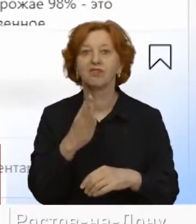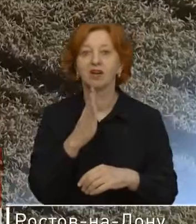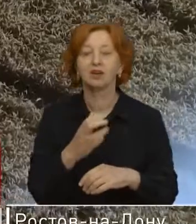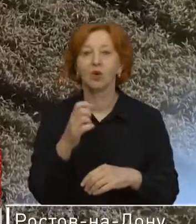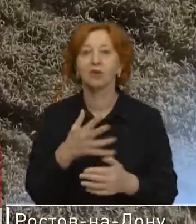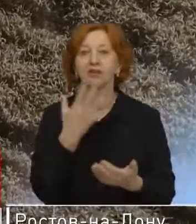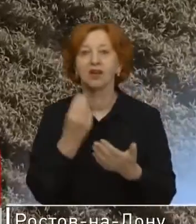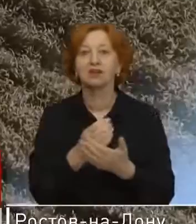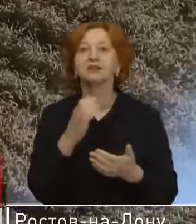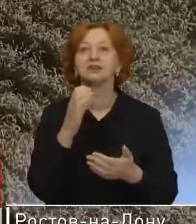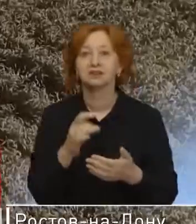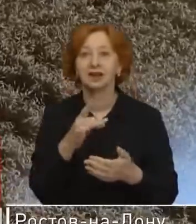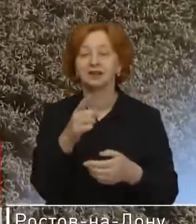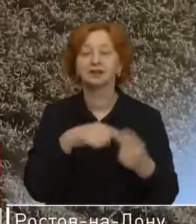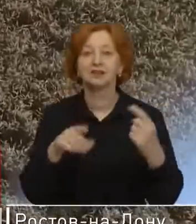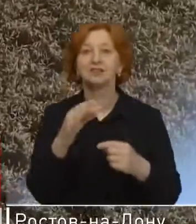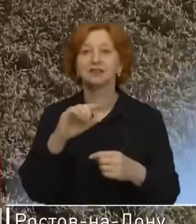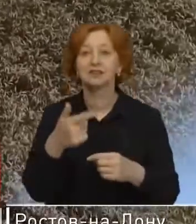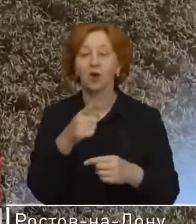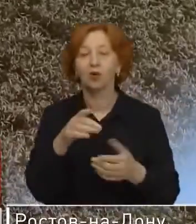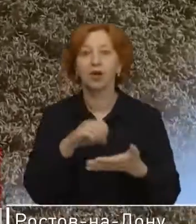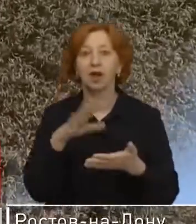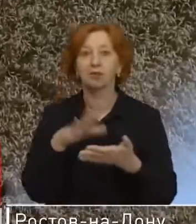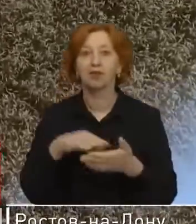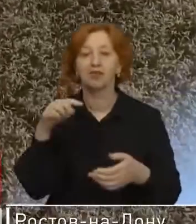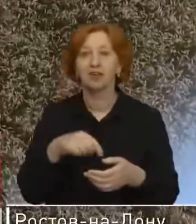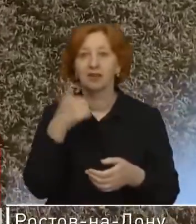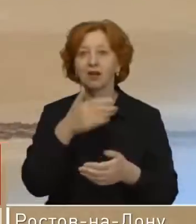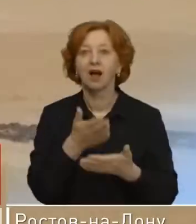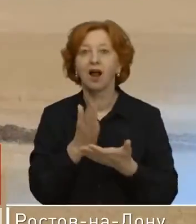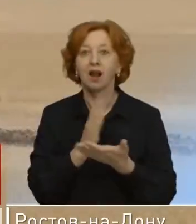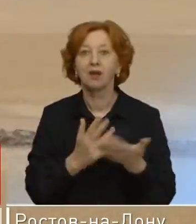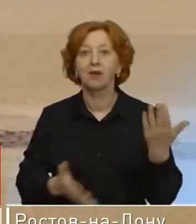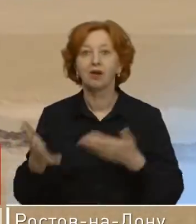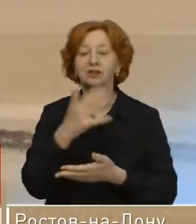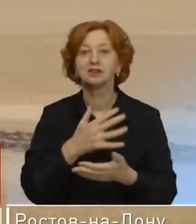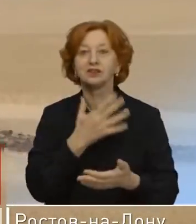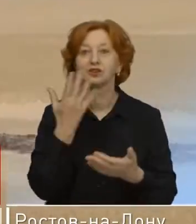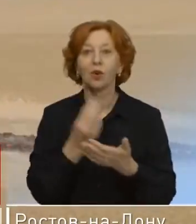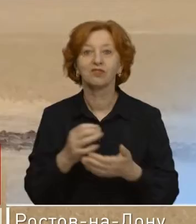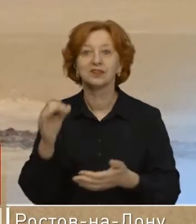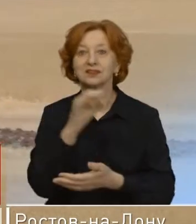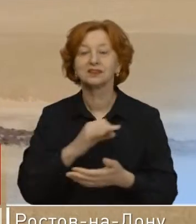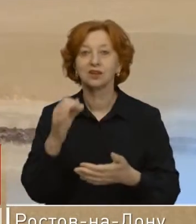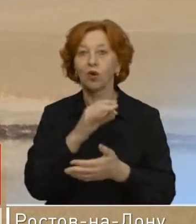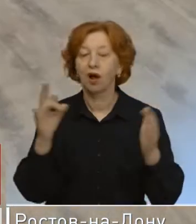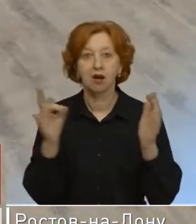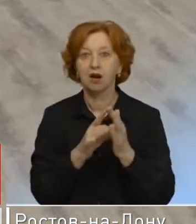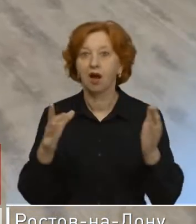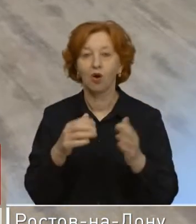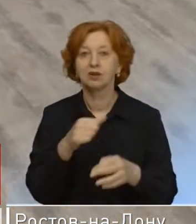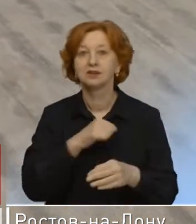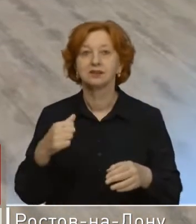на своей странице в Инстаграме. Он отметил, что в этом году хлеборобы побили собственный исторический рекорд. Самый щедрый